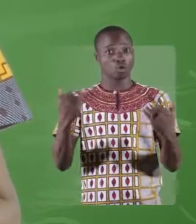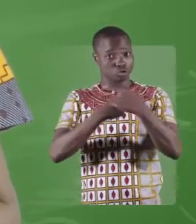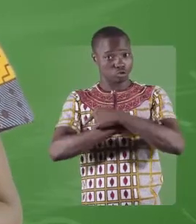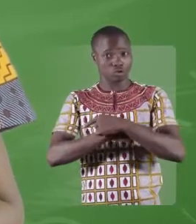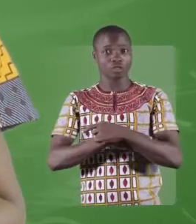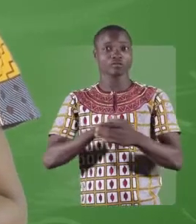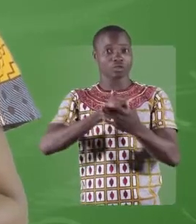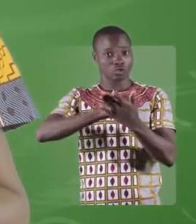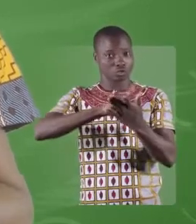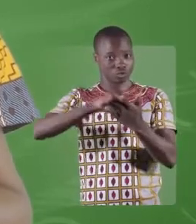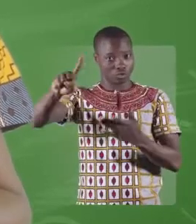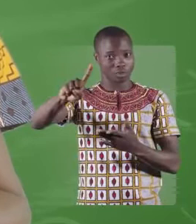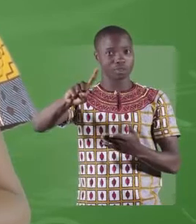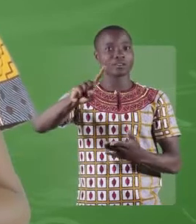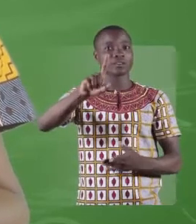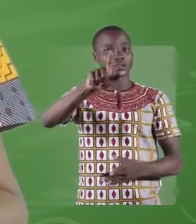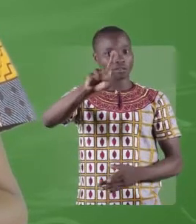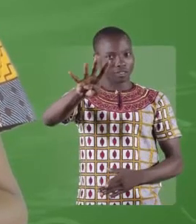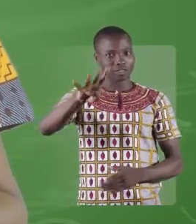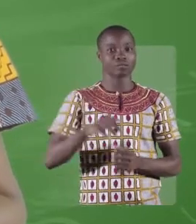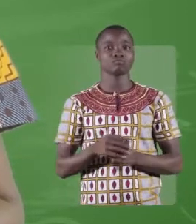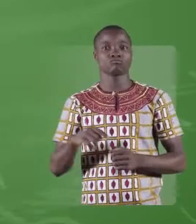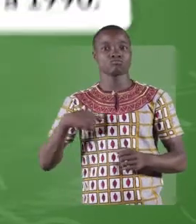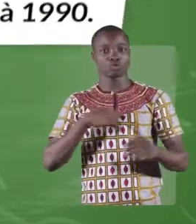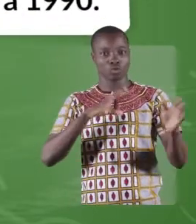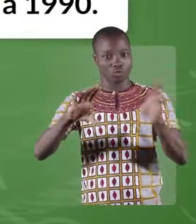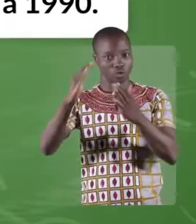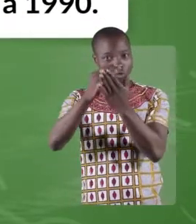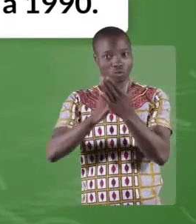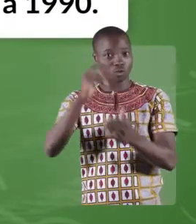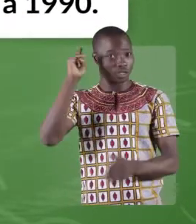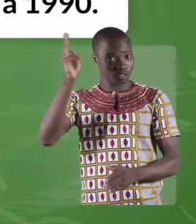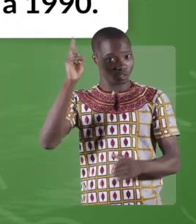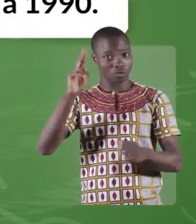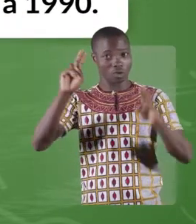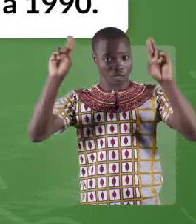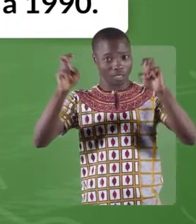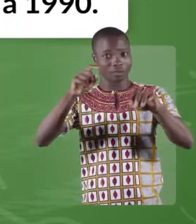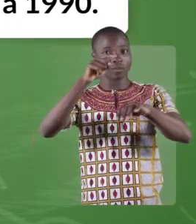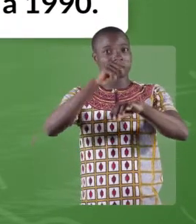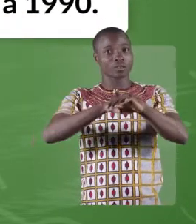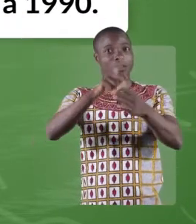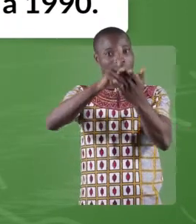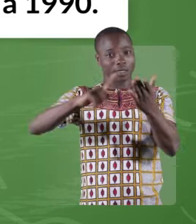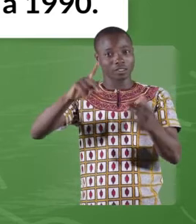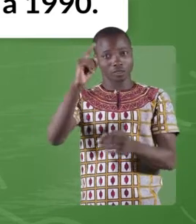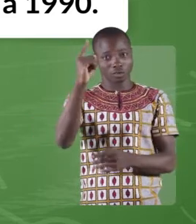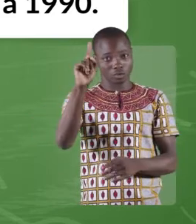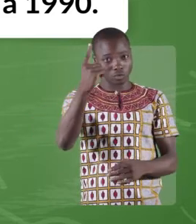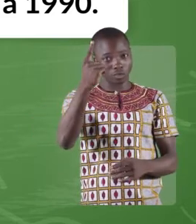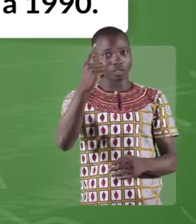24. Nous allons faire une leçon d'histoire sur l'ère du parti unique en Côte d'Ivoire